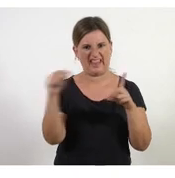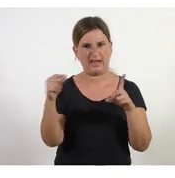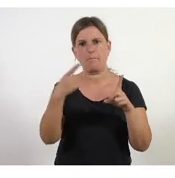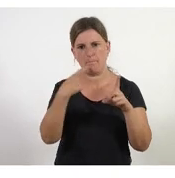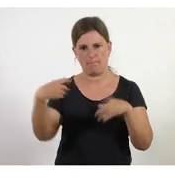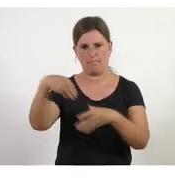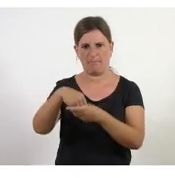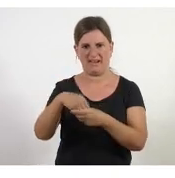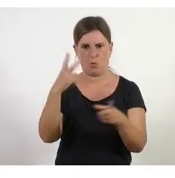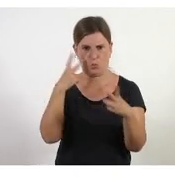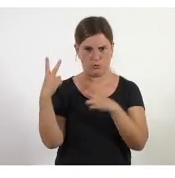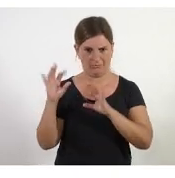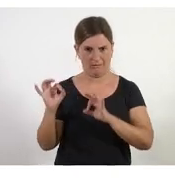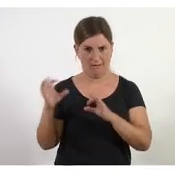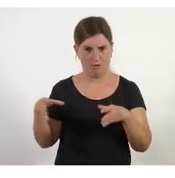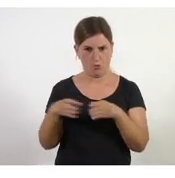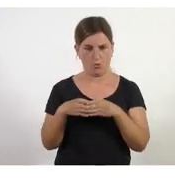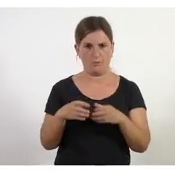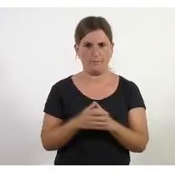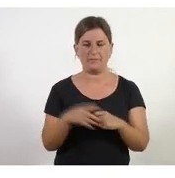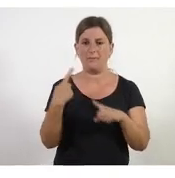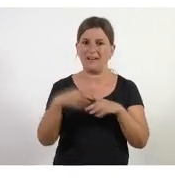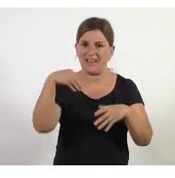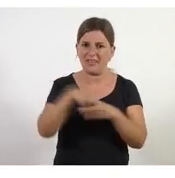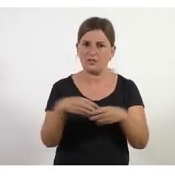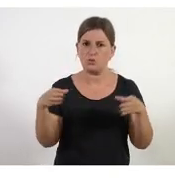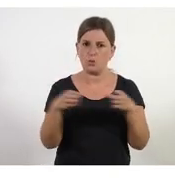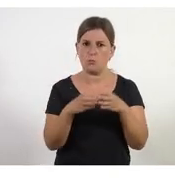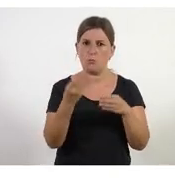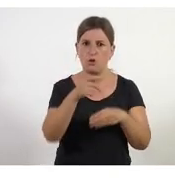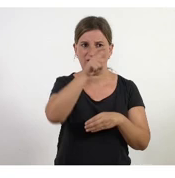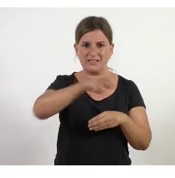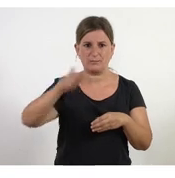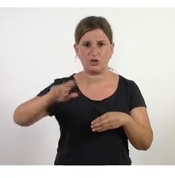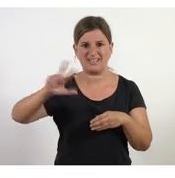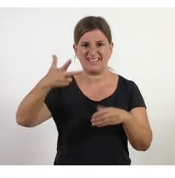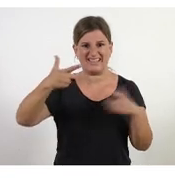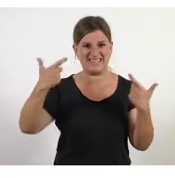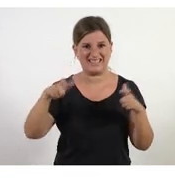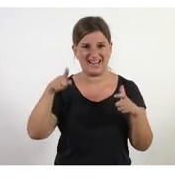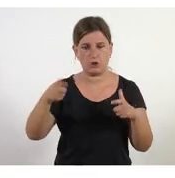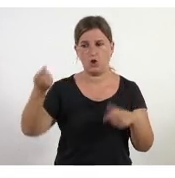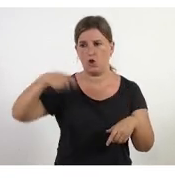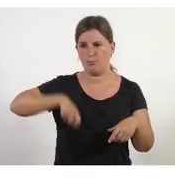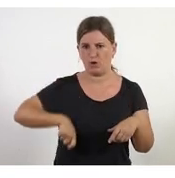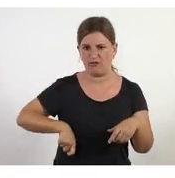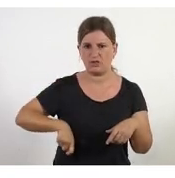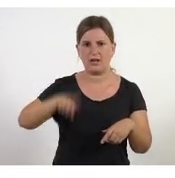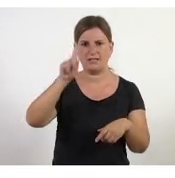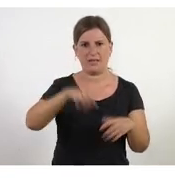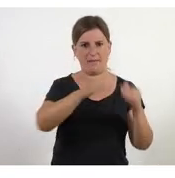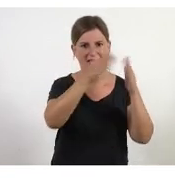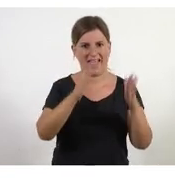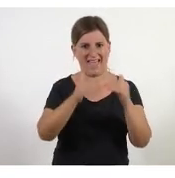pregunti. Perquè mm-hmm. en aquest grup hi ha moltes persones del tercer sector, professionals i persones